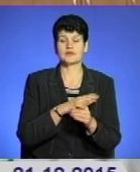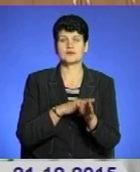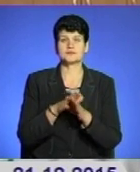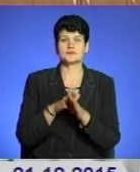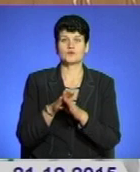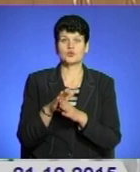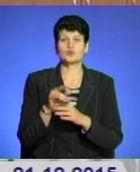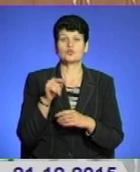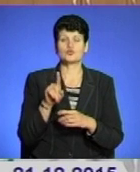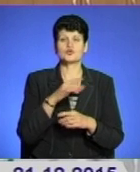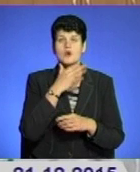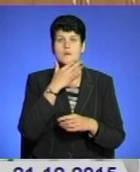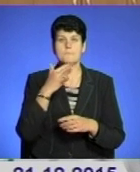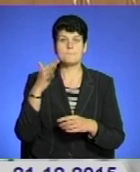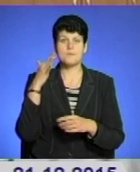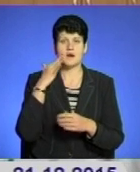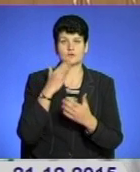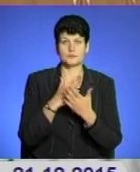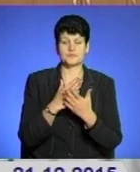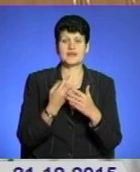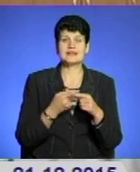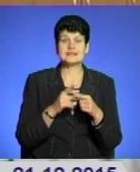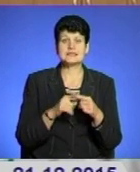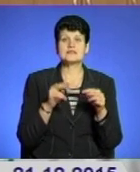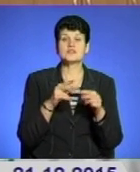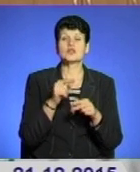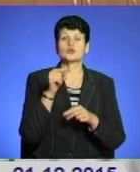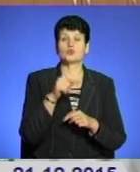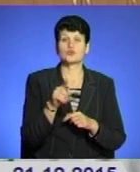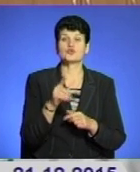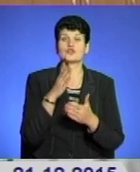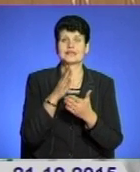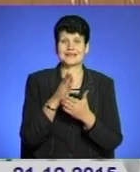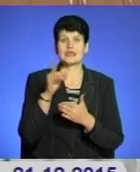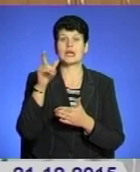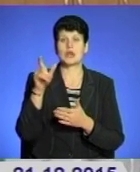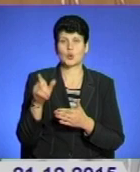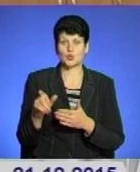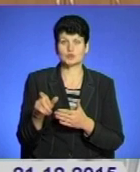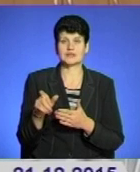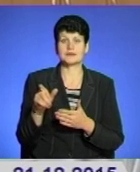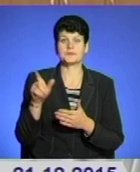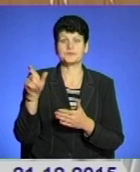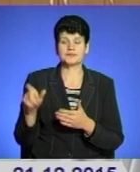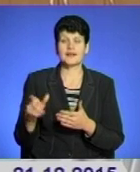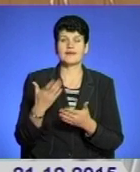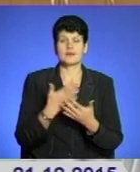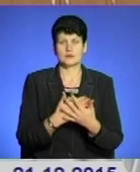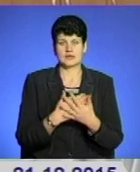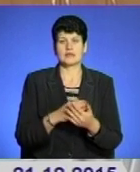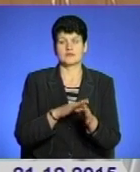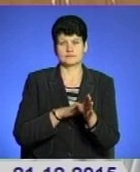дотримуватися цієї черги, тому що дуже багато є. Ну, це свідчення, що є люди вже громадяни, як громадяни, вони є